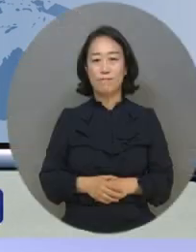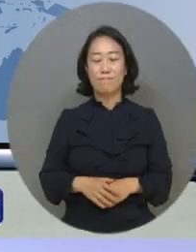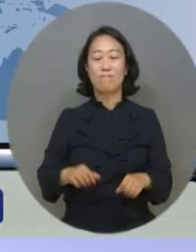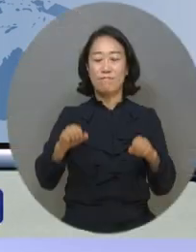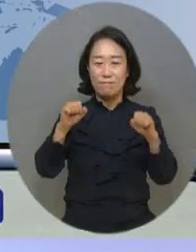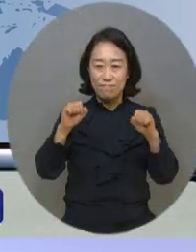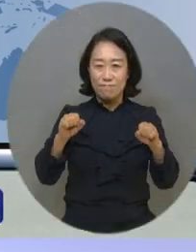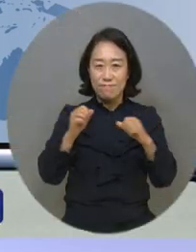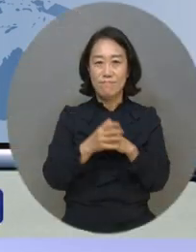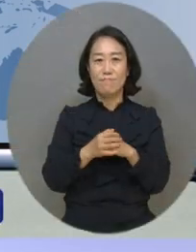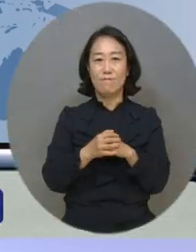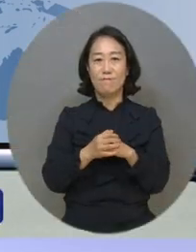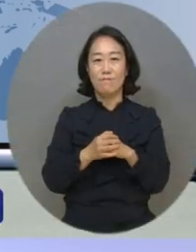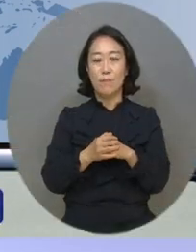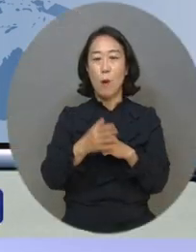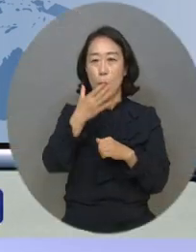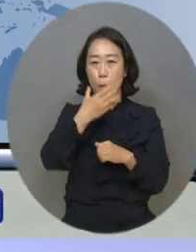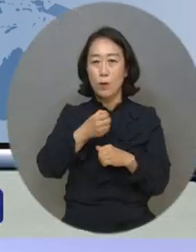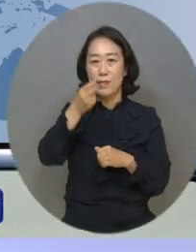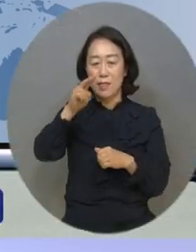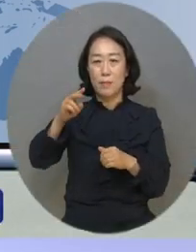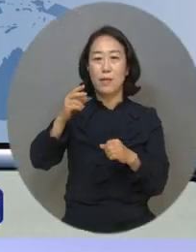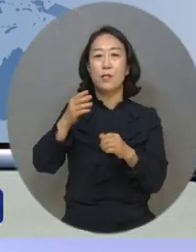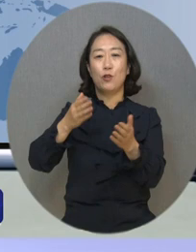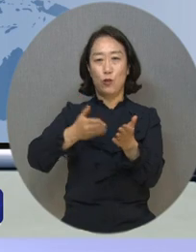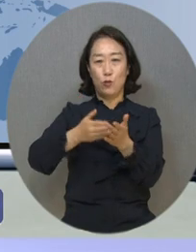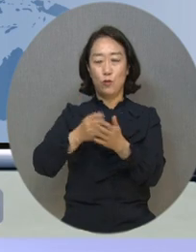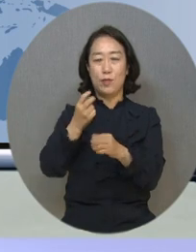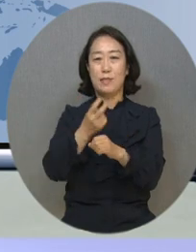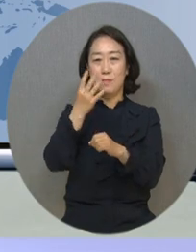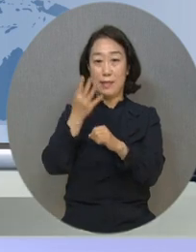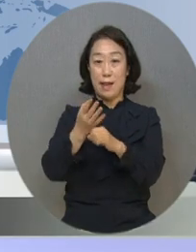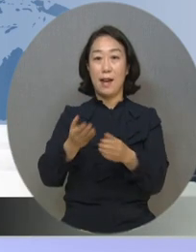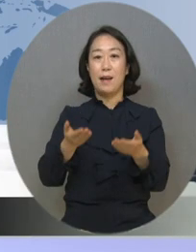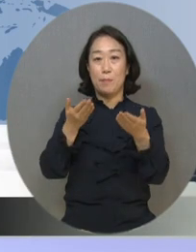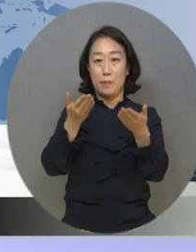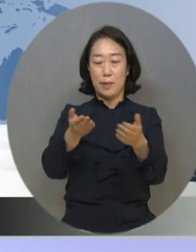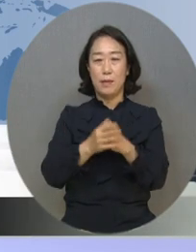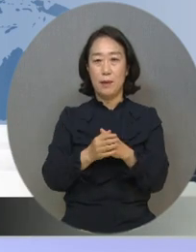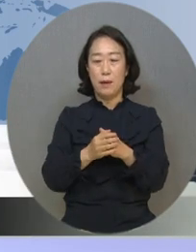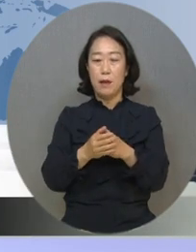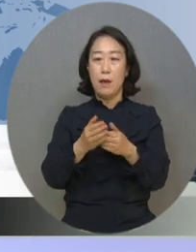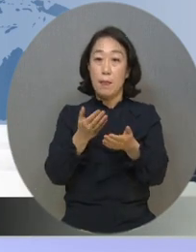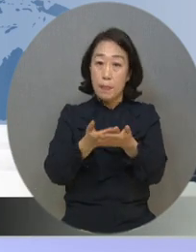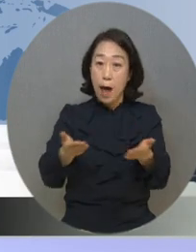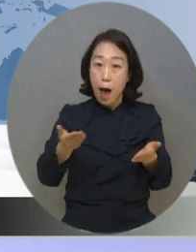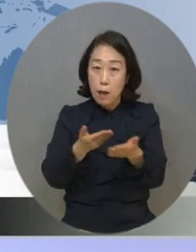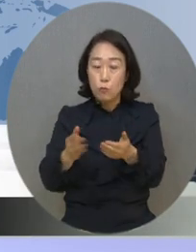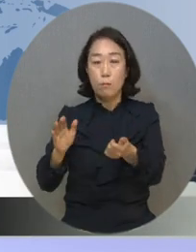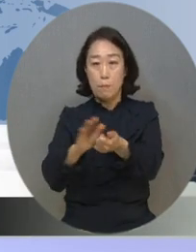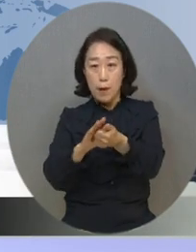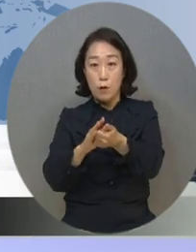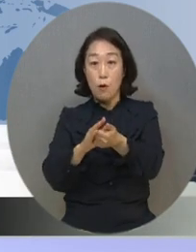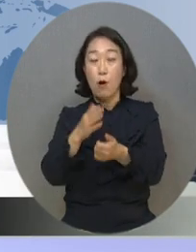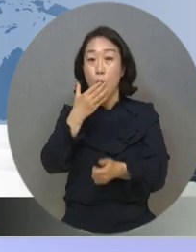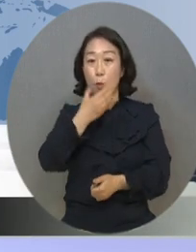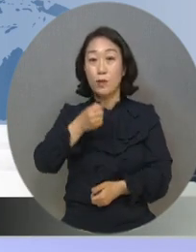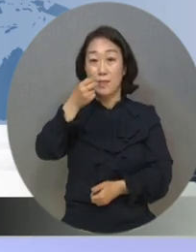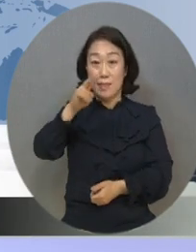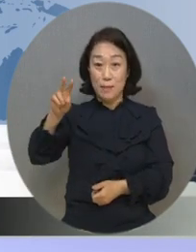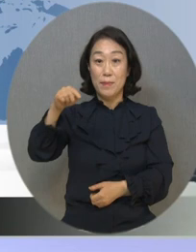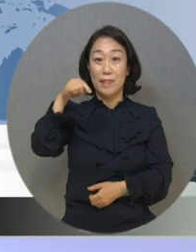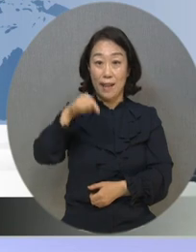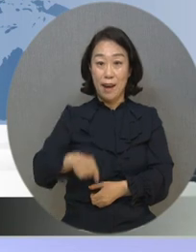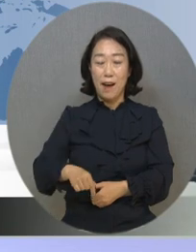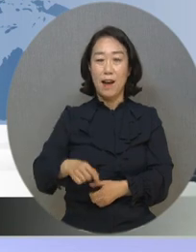시청자 여러분 안녕하십니까 WBC 복제티비 뉴스 24입니다 나눔과 배려를 실천하는 방송 WBC 복제